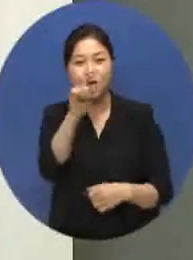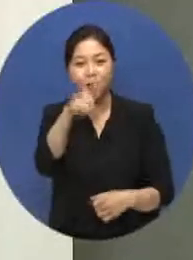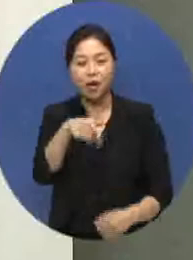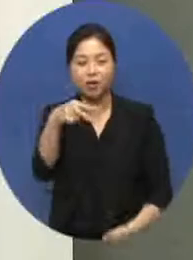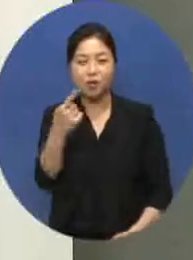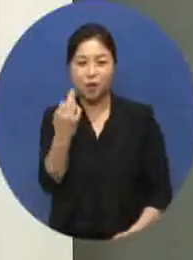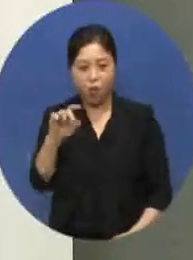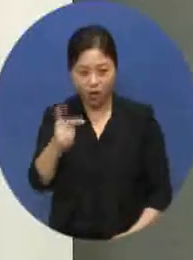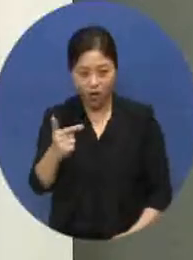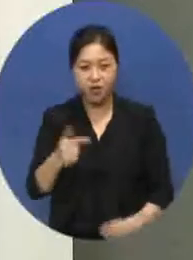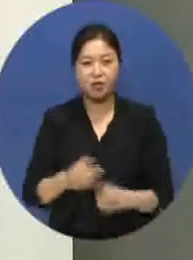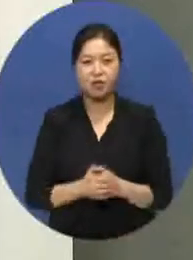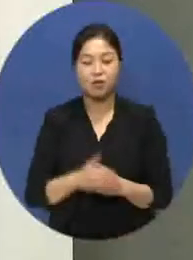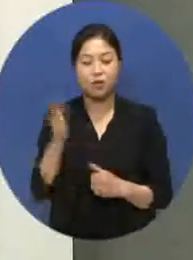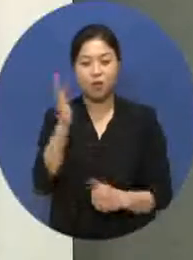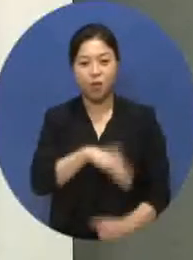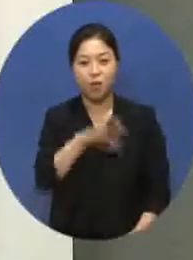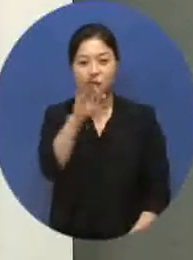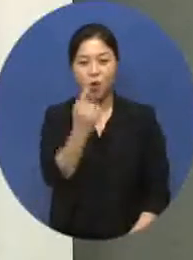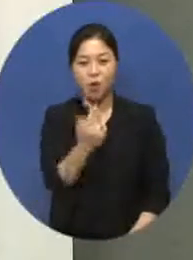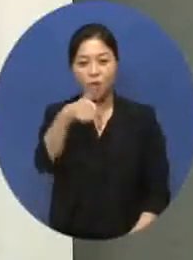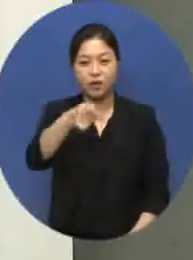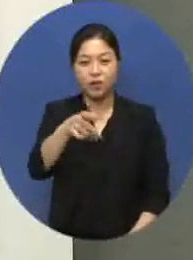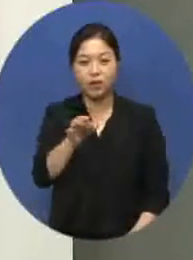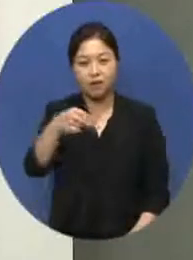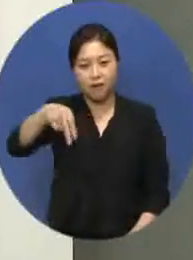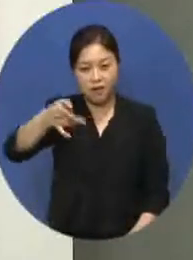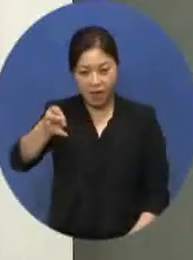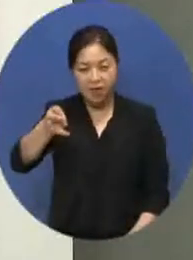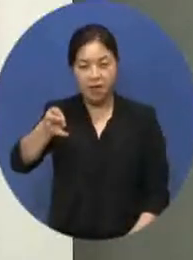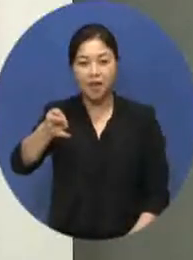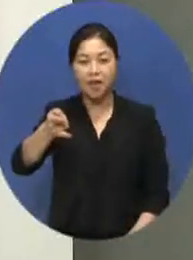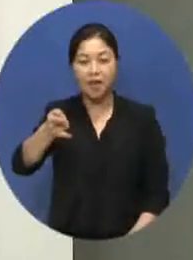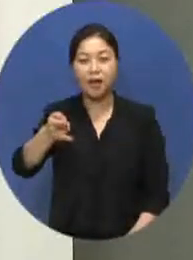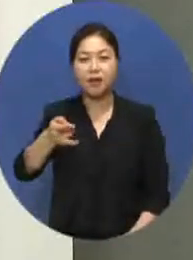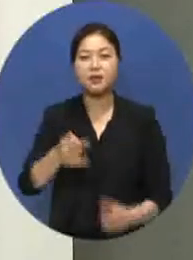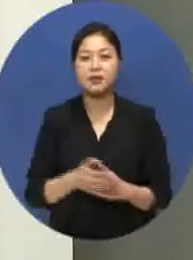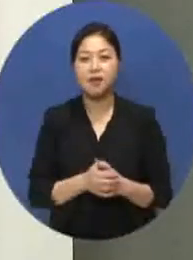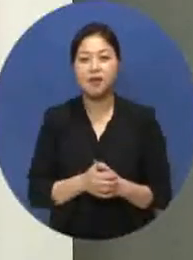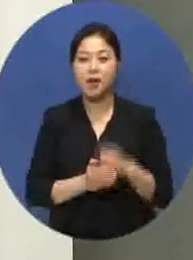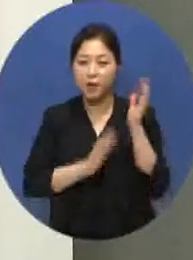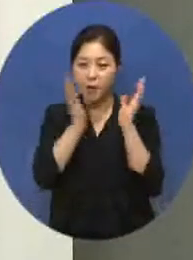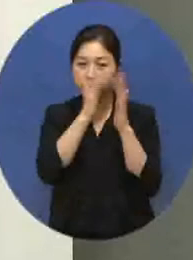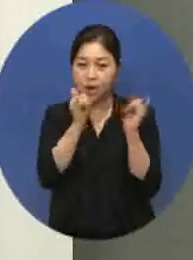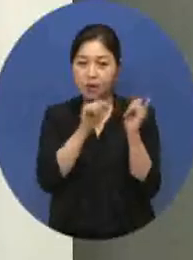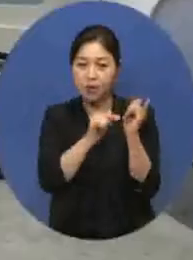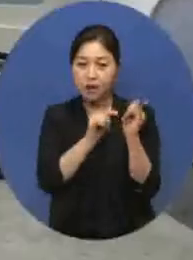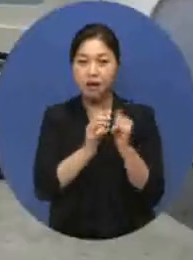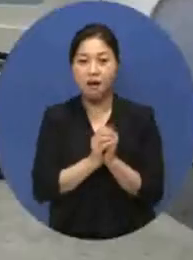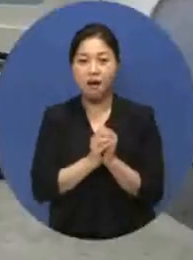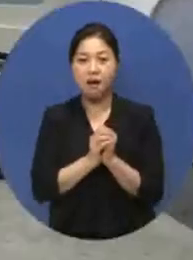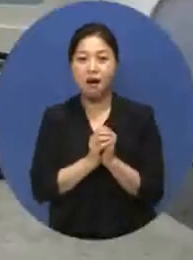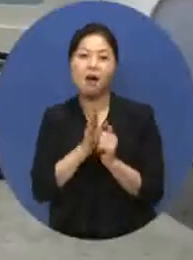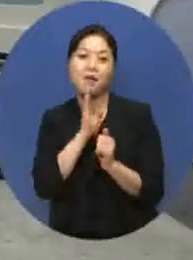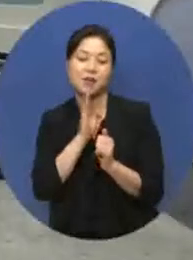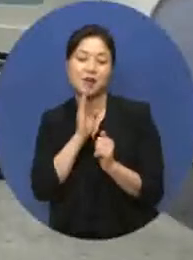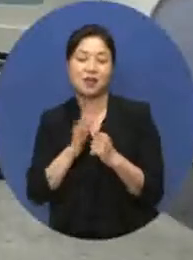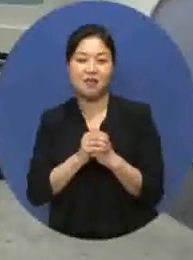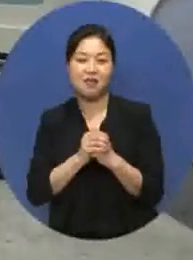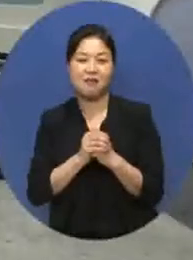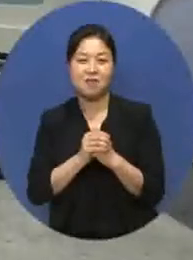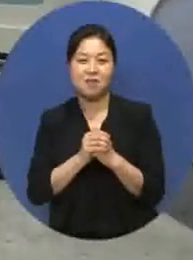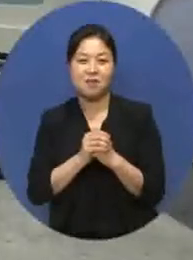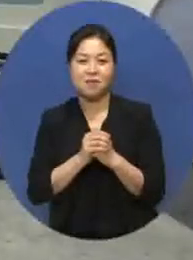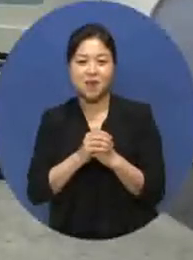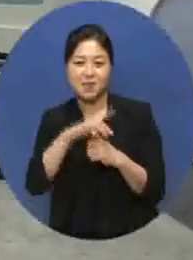곽도원 배우, 또 오정세 배우 이런 분들은 또 의리의리 하던 김보성 씨도 김보성